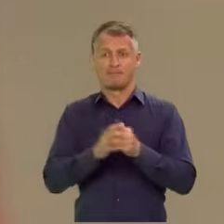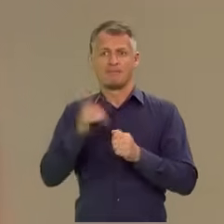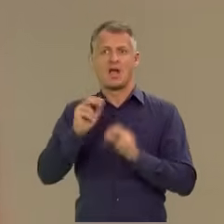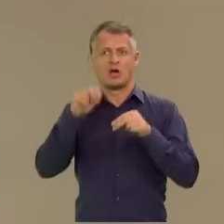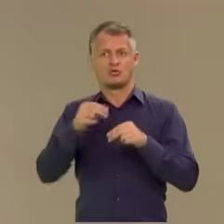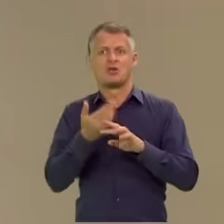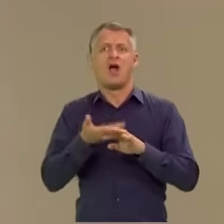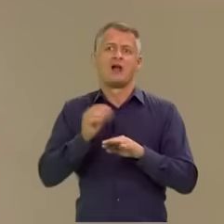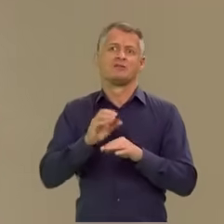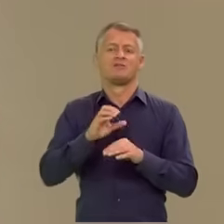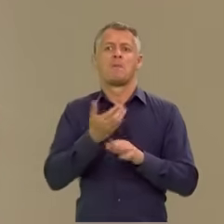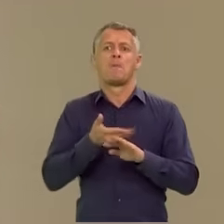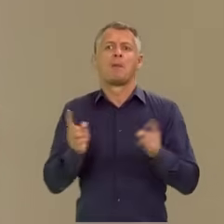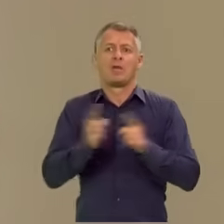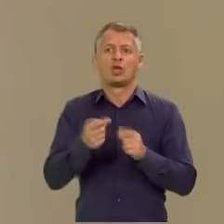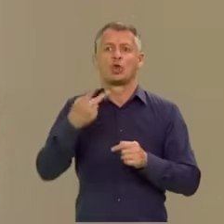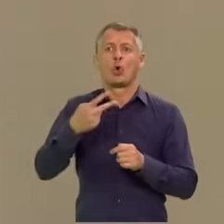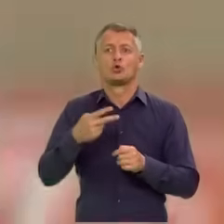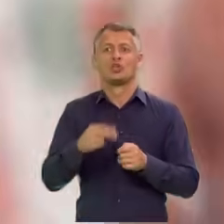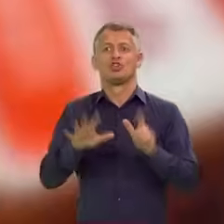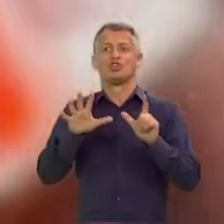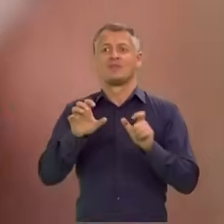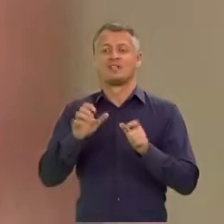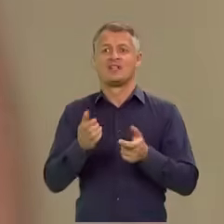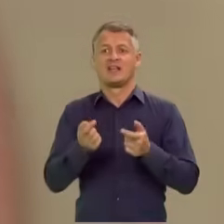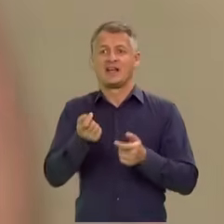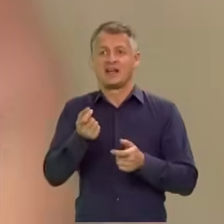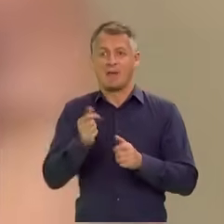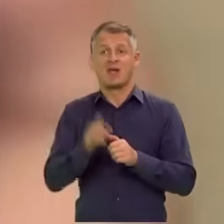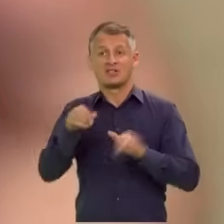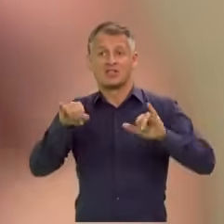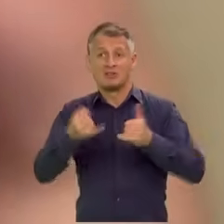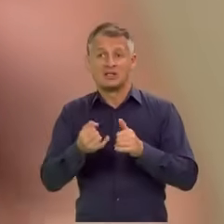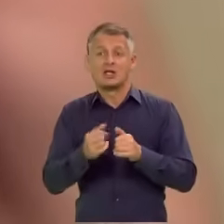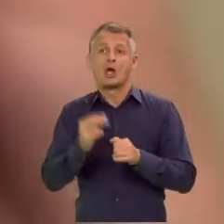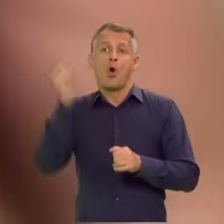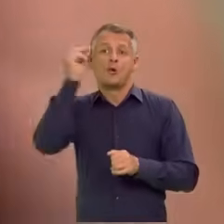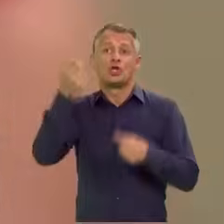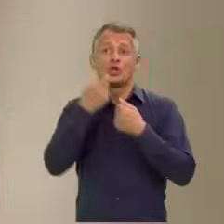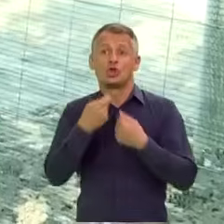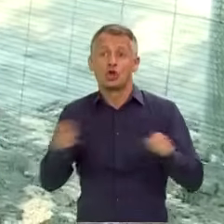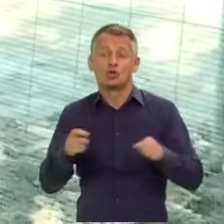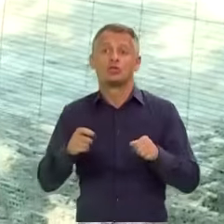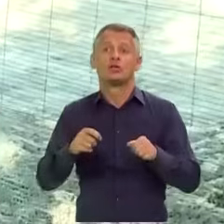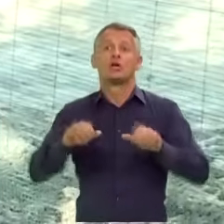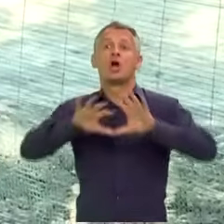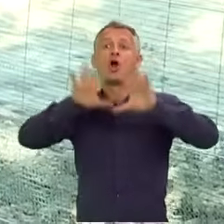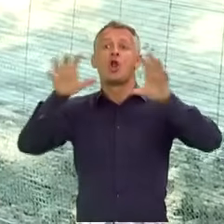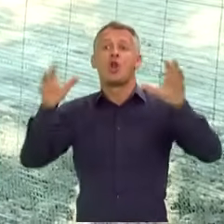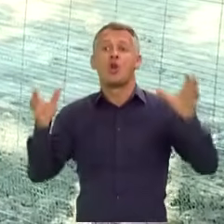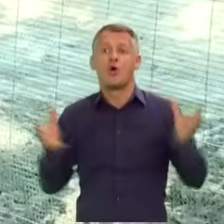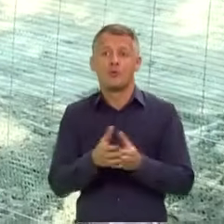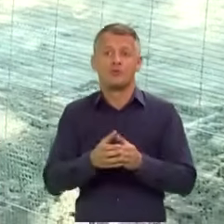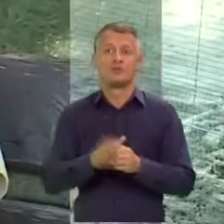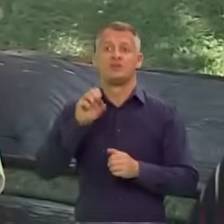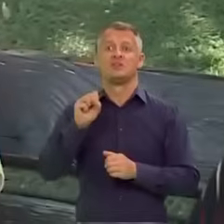gramaj și mai mic, minus 270 de grame. Iar acest fenomen este întâlnit peste tot pe glob. Shrinkflation, ați auzit